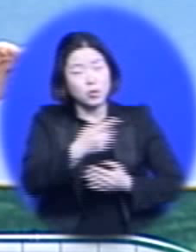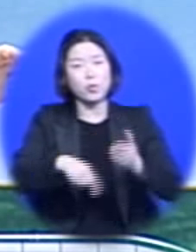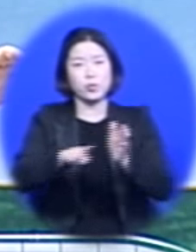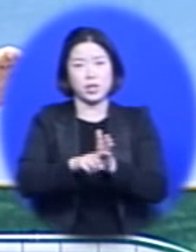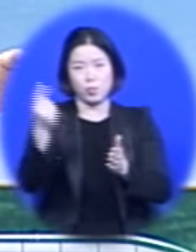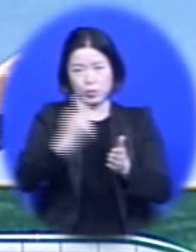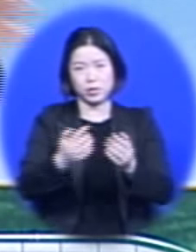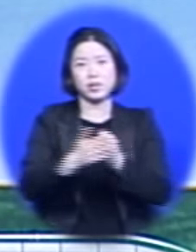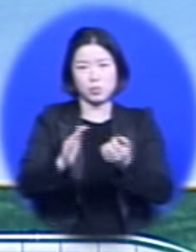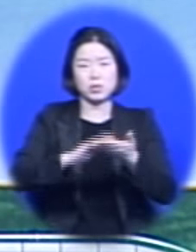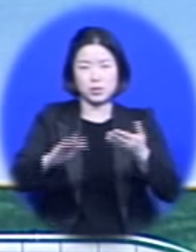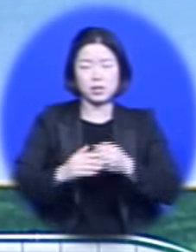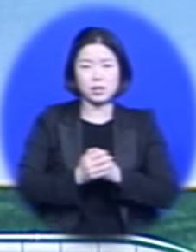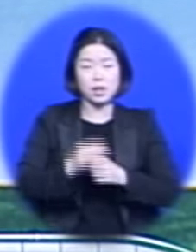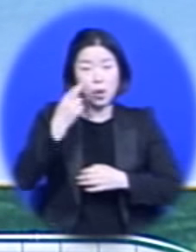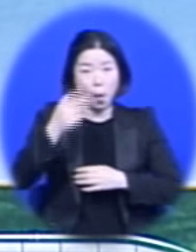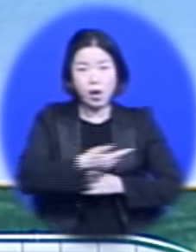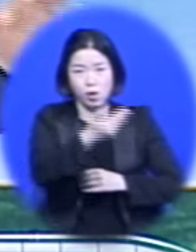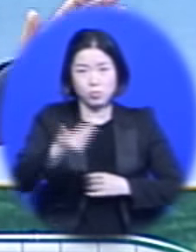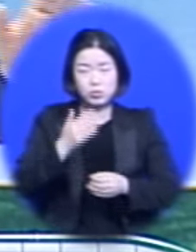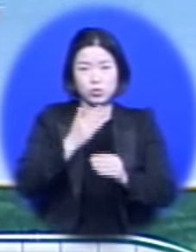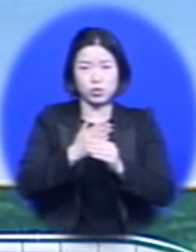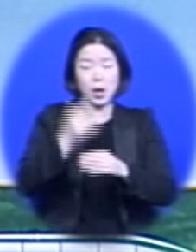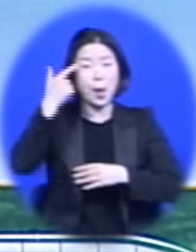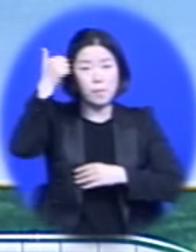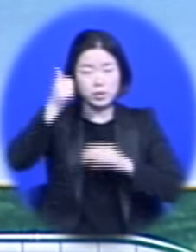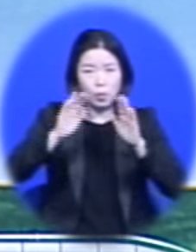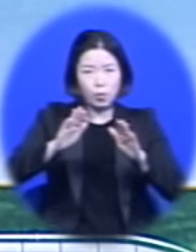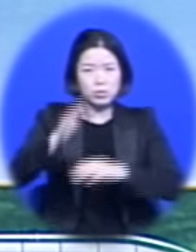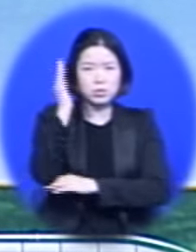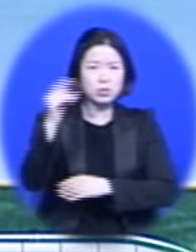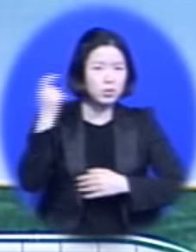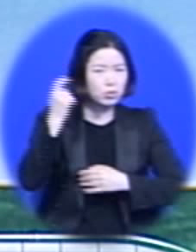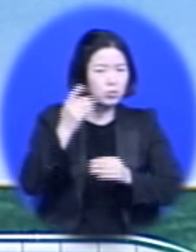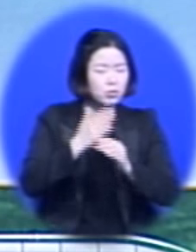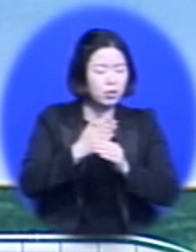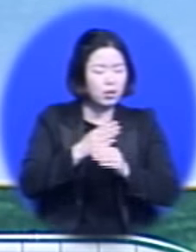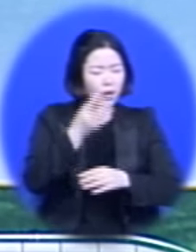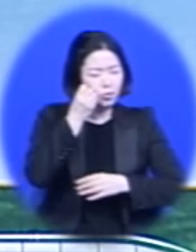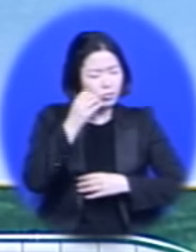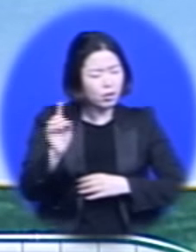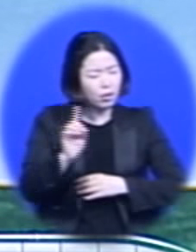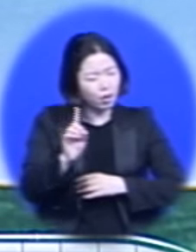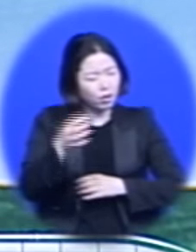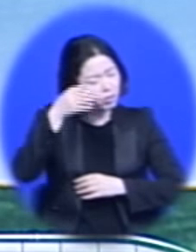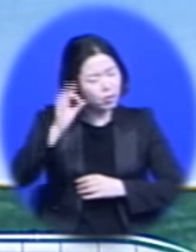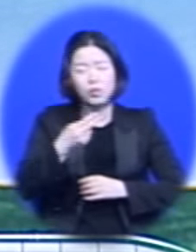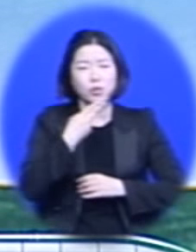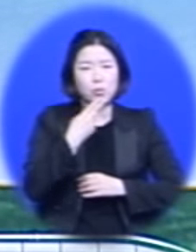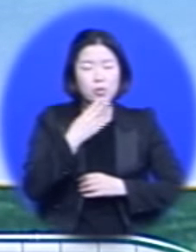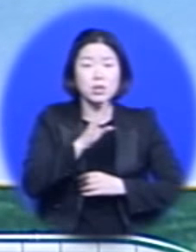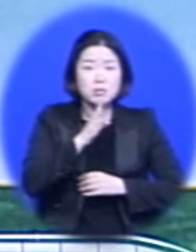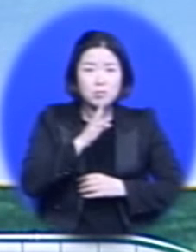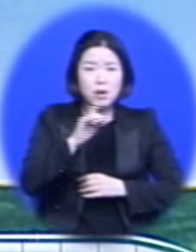때문에. 혹시 여러분 중에 목사님 오늘 설교를 듣는 중에 나는 이상할 정도로 아무것도 깨달아지는 게 없고